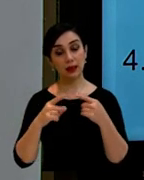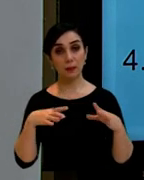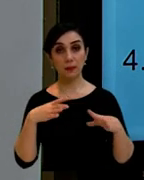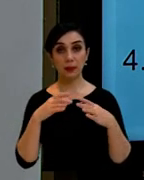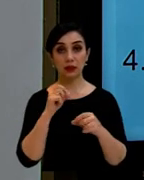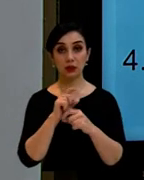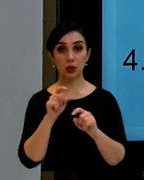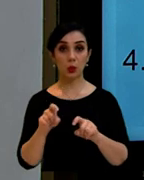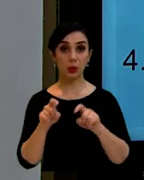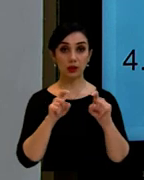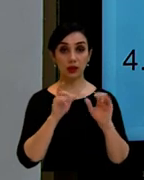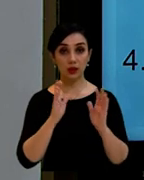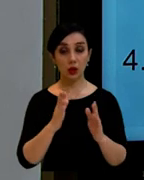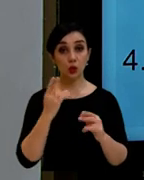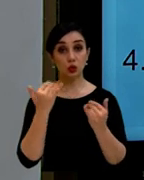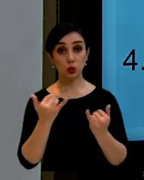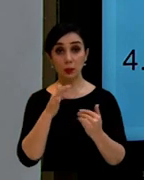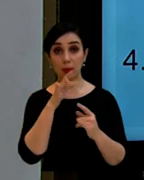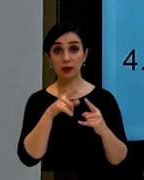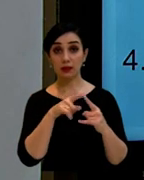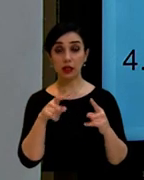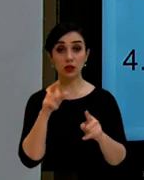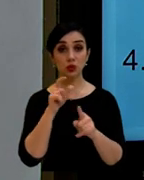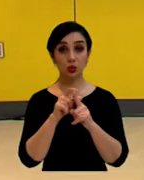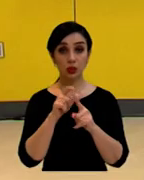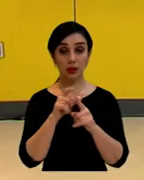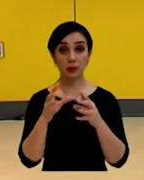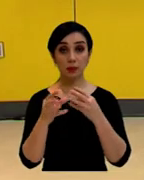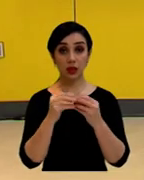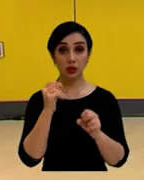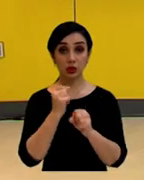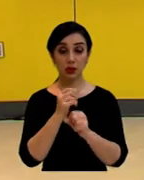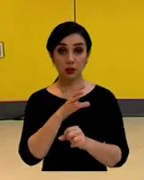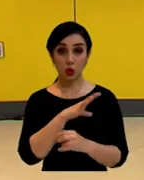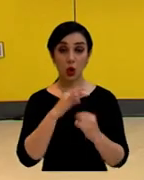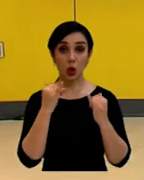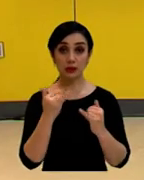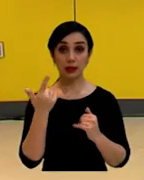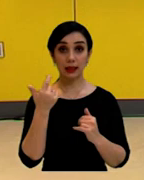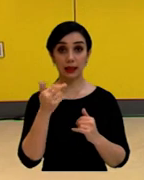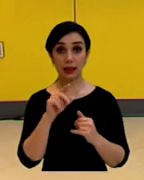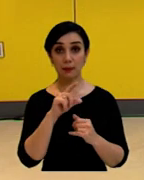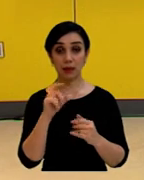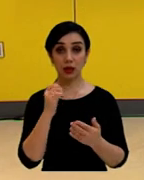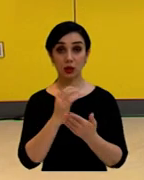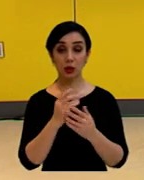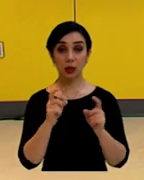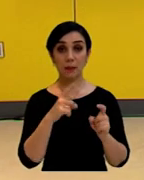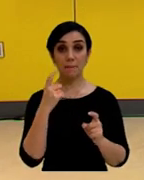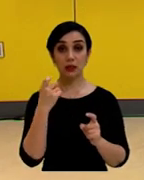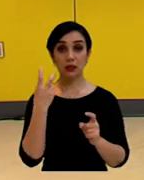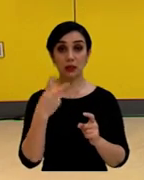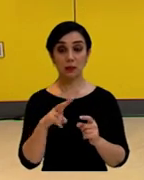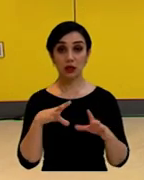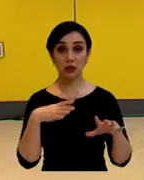mashqlarga o'taylik. Biz shu paytgacha so'zlar bilan ishlagan bo'lsak, endi gaplarga o'tamiz. 120-chi